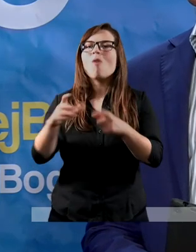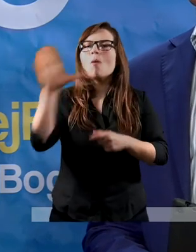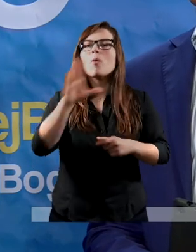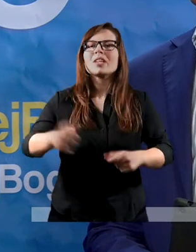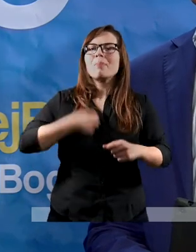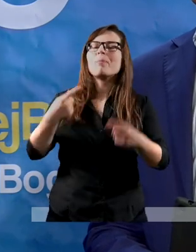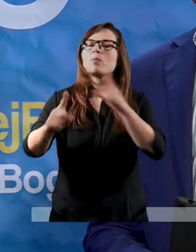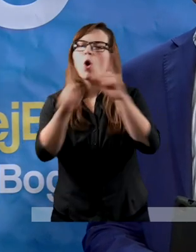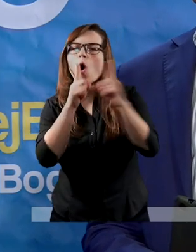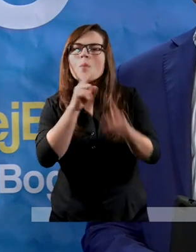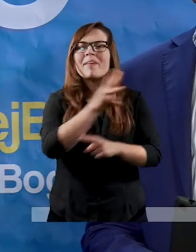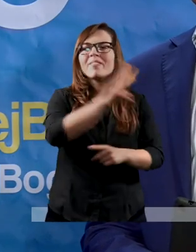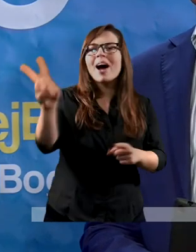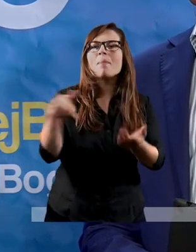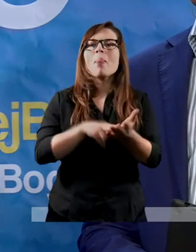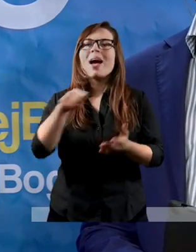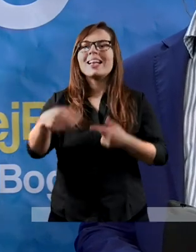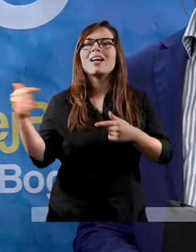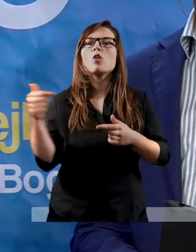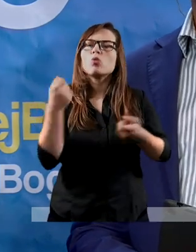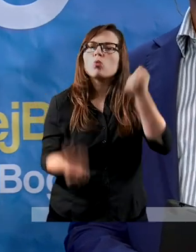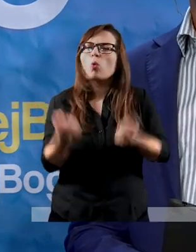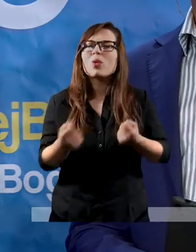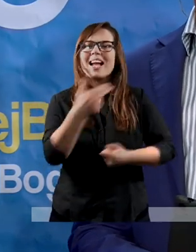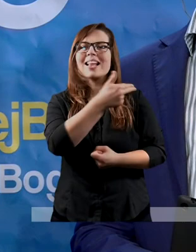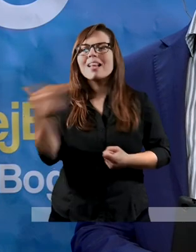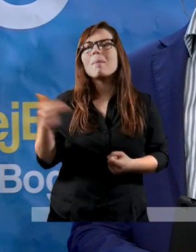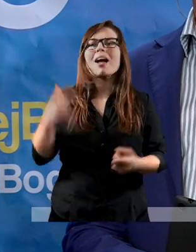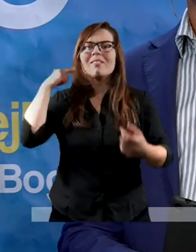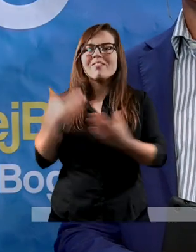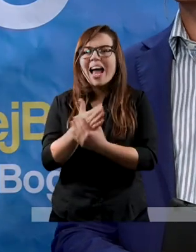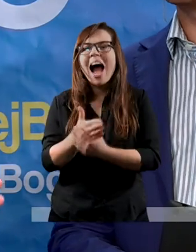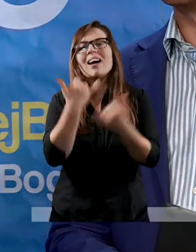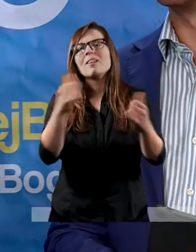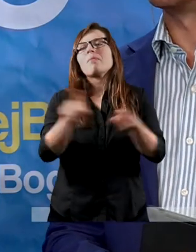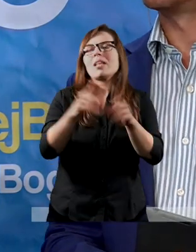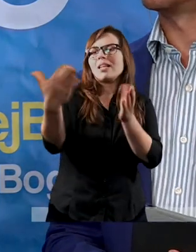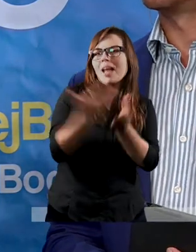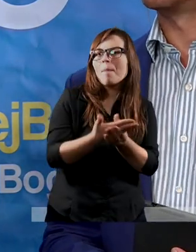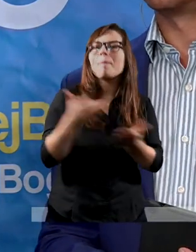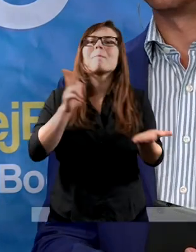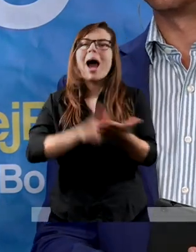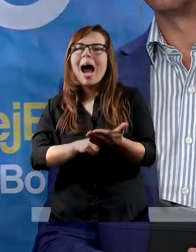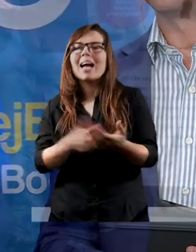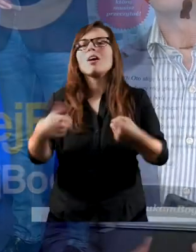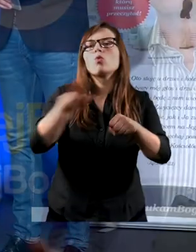aby rozmawiać z wami na te trudne tematy dotyczące wiary. I dlatego też zaprosiłem Marka,